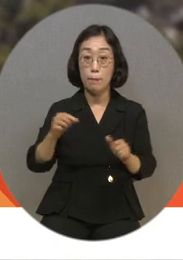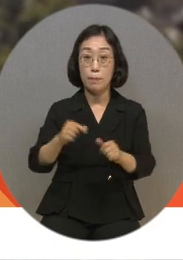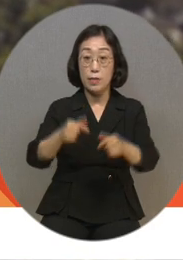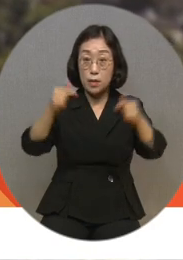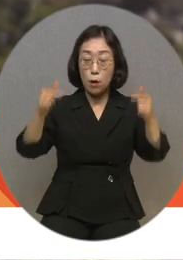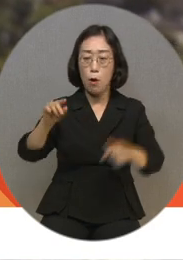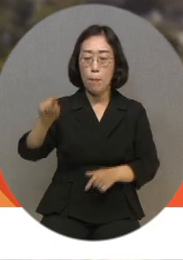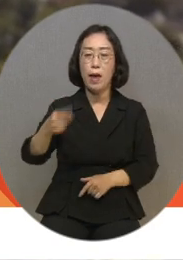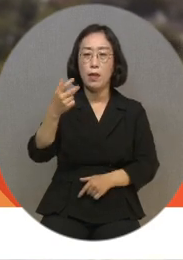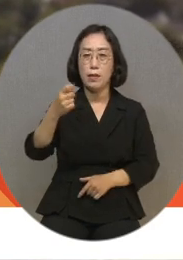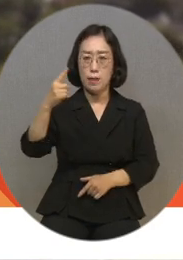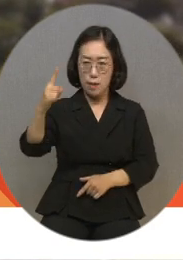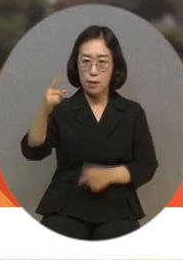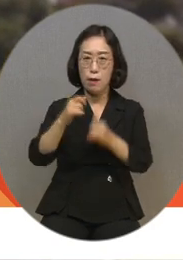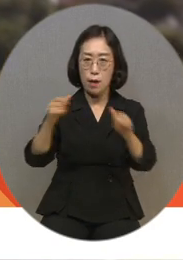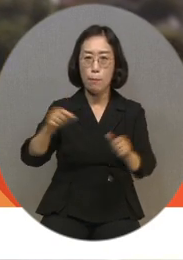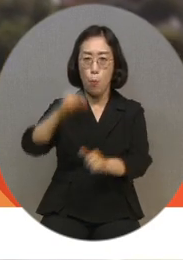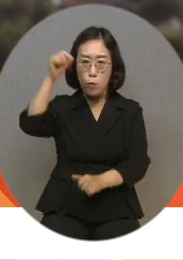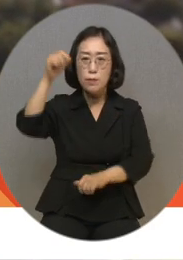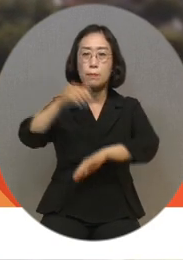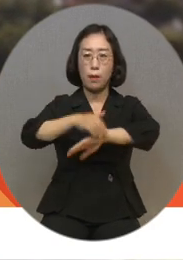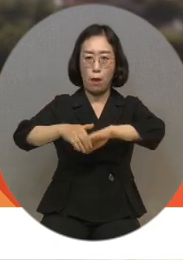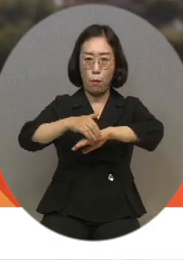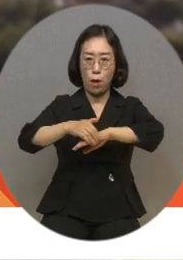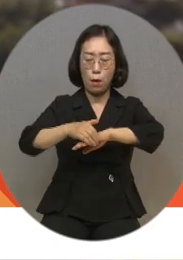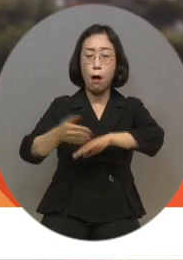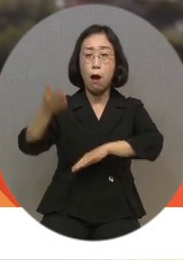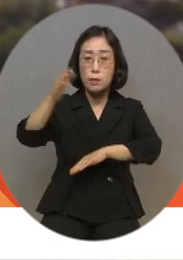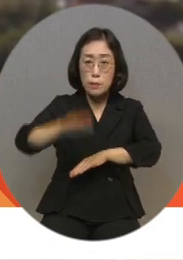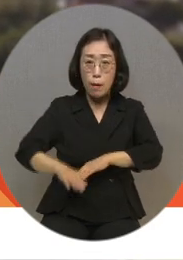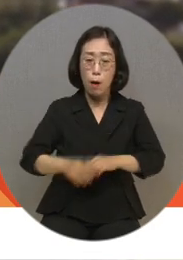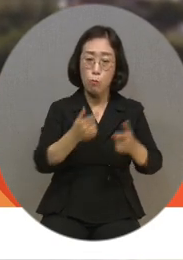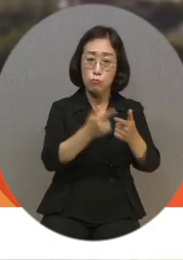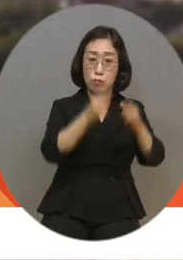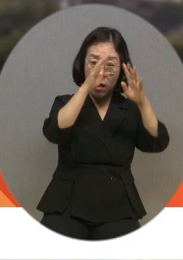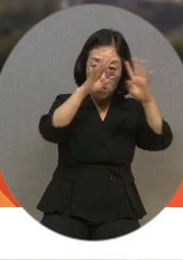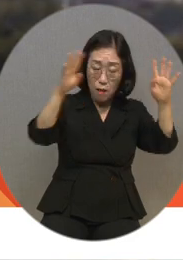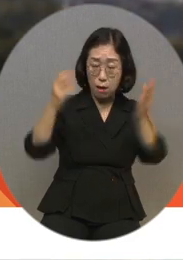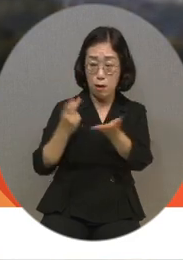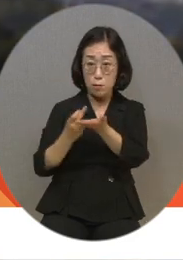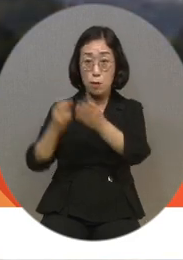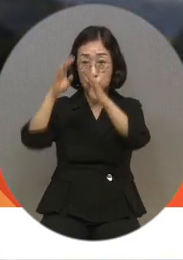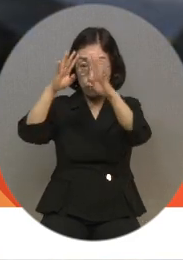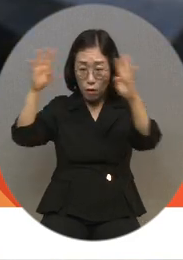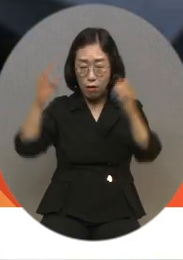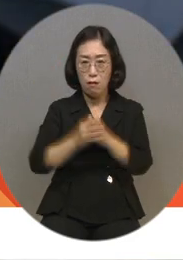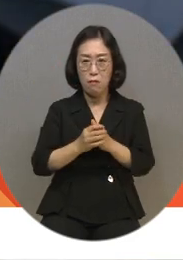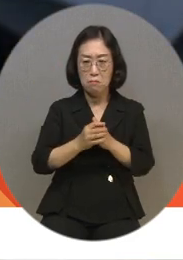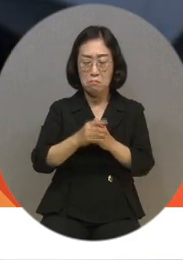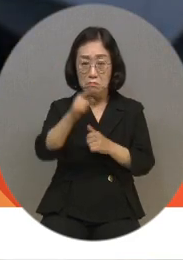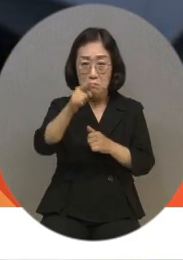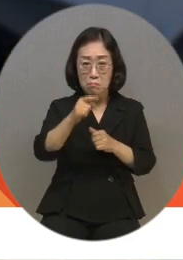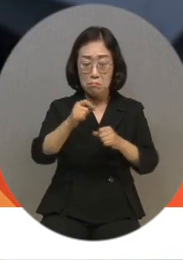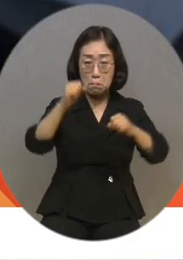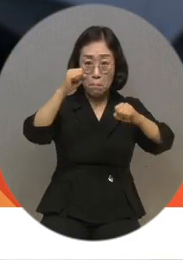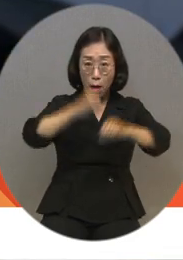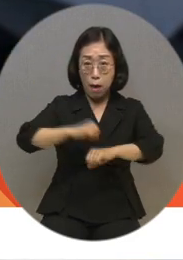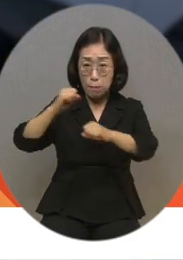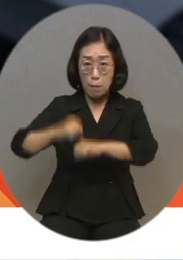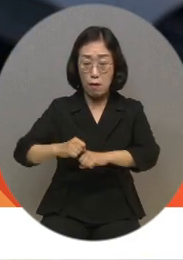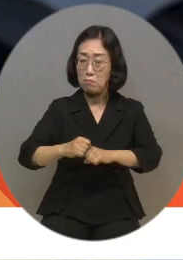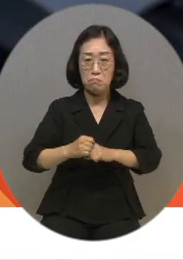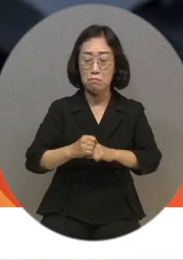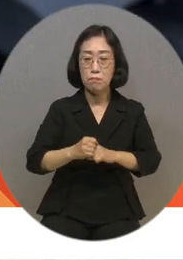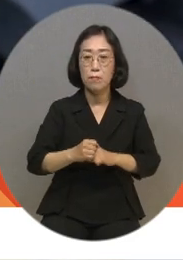10은 한명을 모집하기로 했습니다 하지만 부산대와 제주대 등에서 학식 개정안이 부결된 사례가